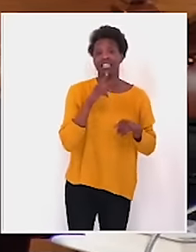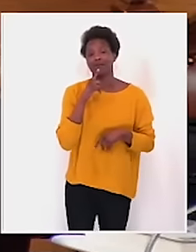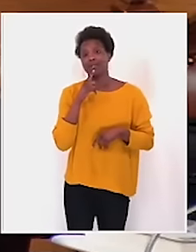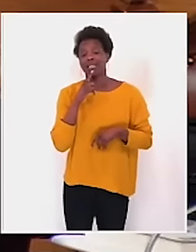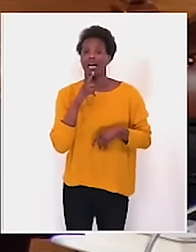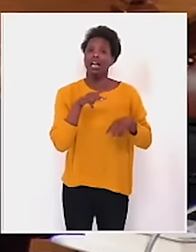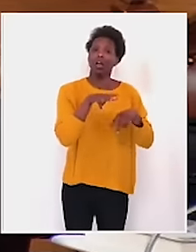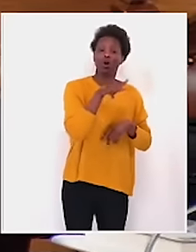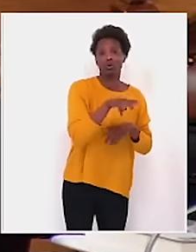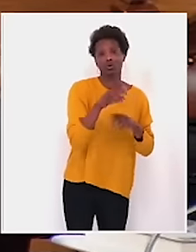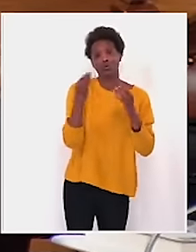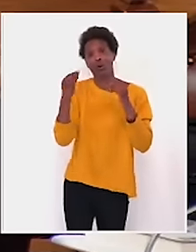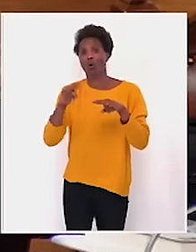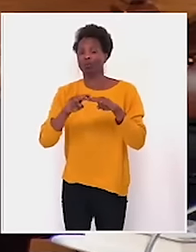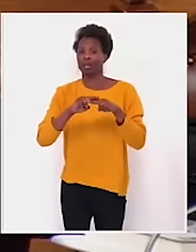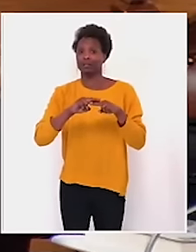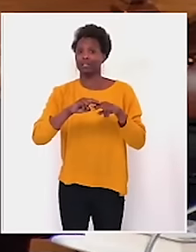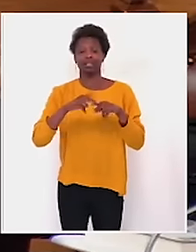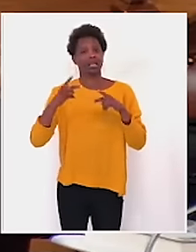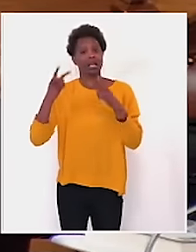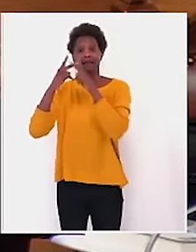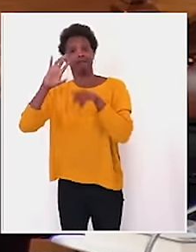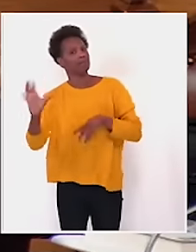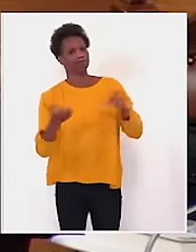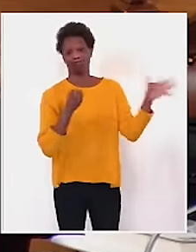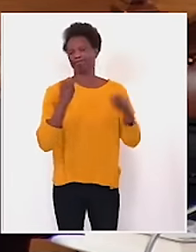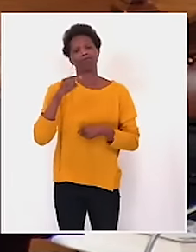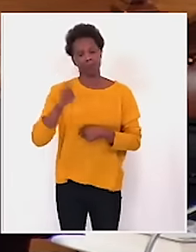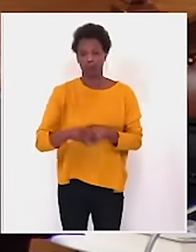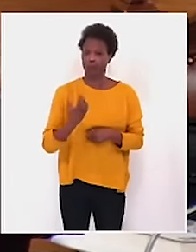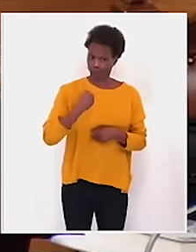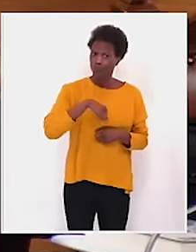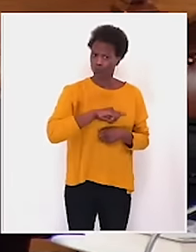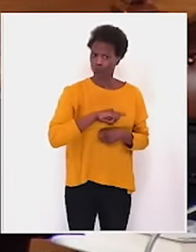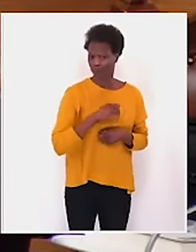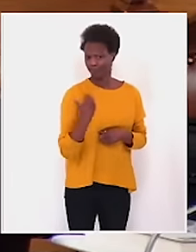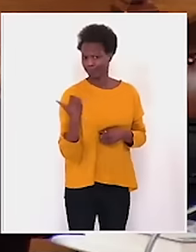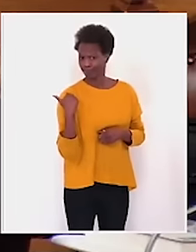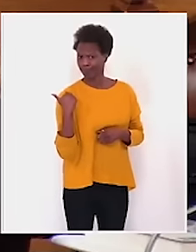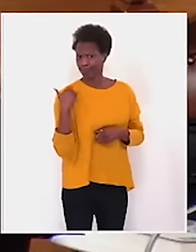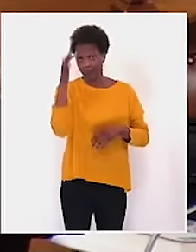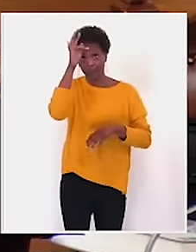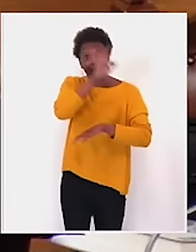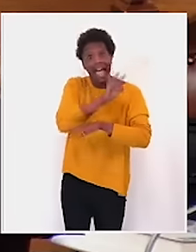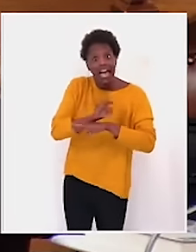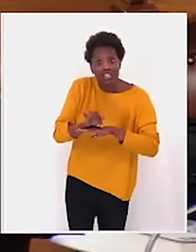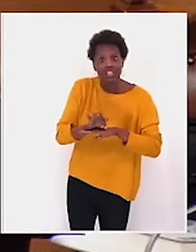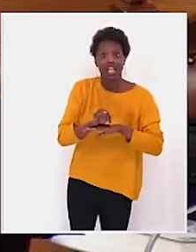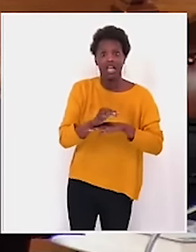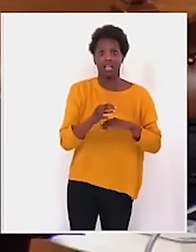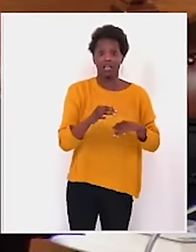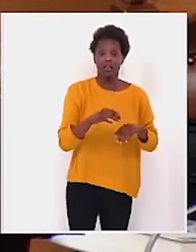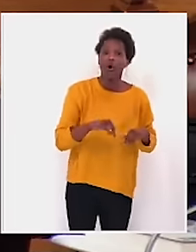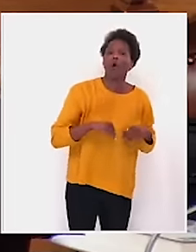de la réquisition, mais c'est l'histoire de la réhabilitation de l'existant. Et il se trouve qu'on a rencontré ces derniers temps des architectes jeunes et moins